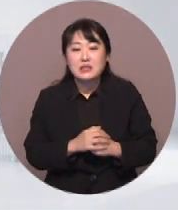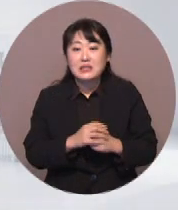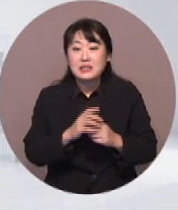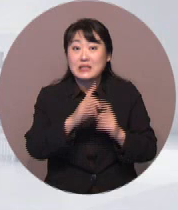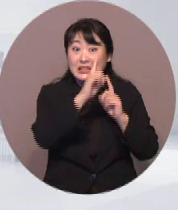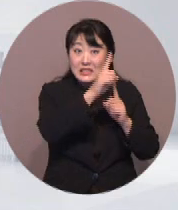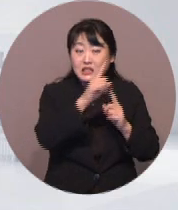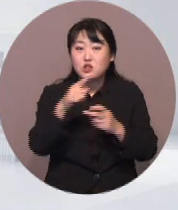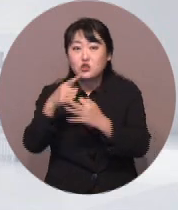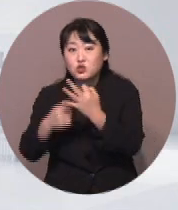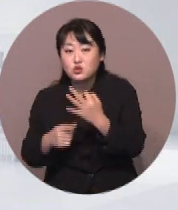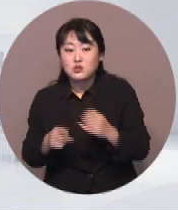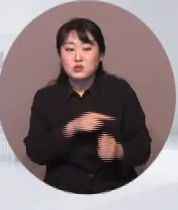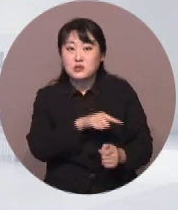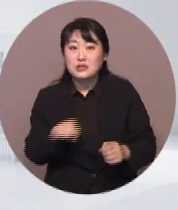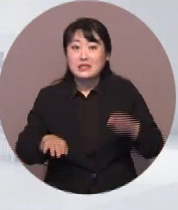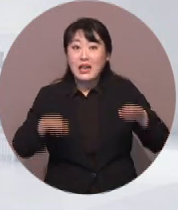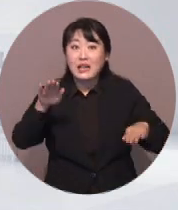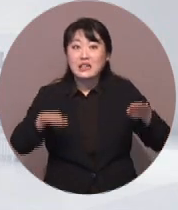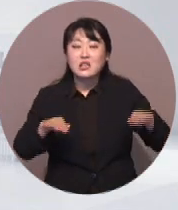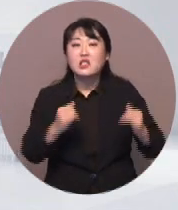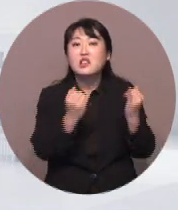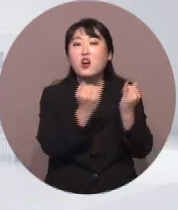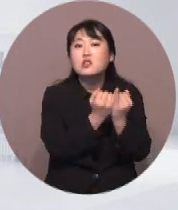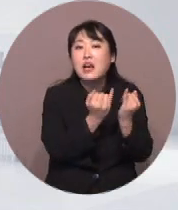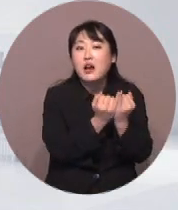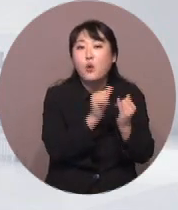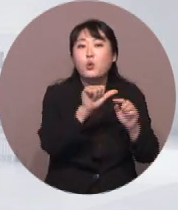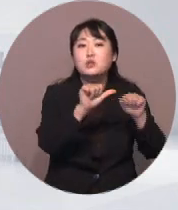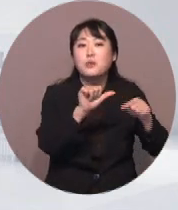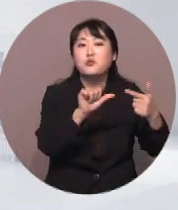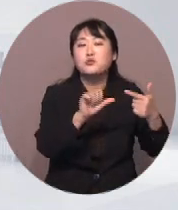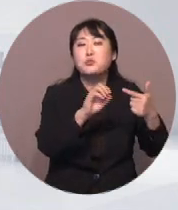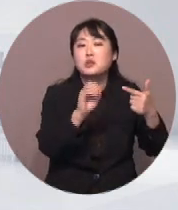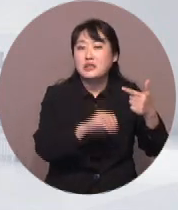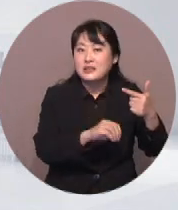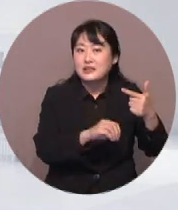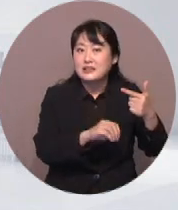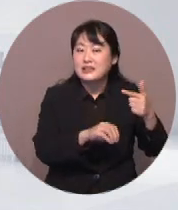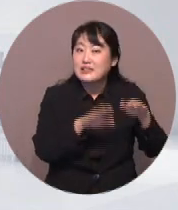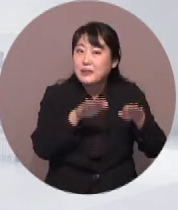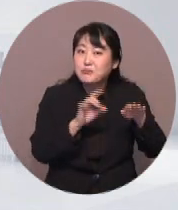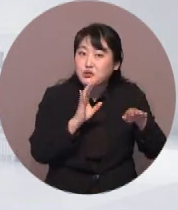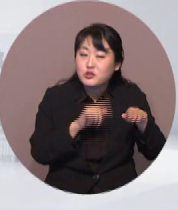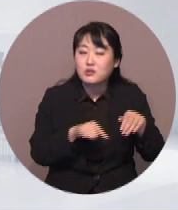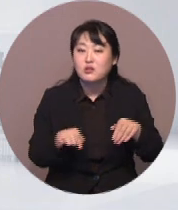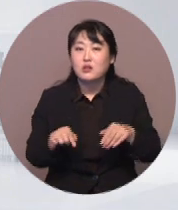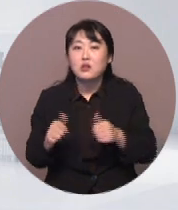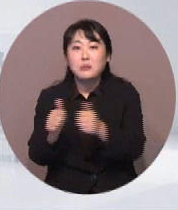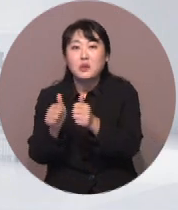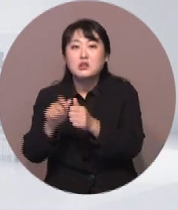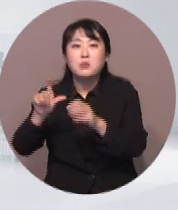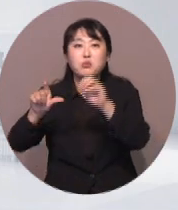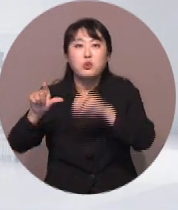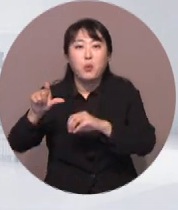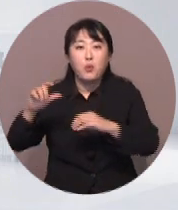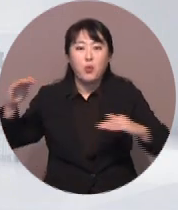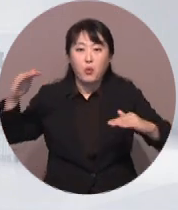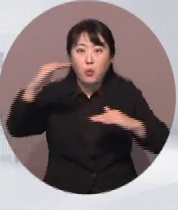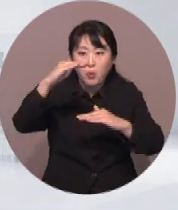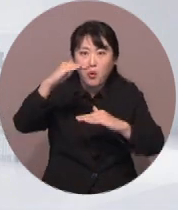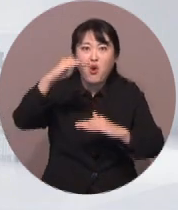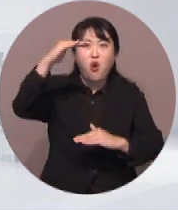윤석렬 두 후보의 지지율 격차는 여성 유권자들의 경우 5.6% 포인트 인 반면 남성은 15% 포인트 로